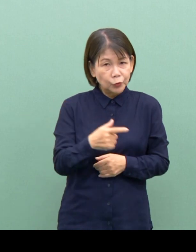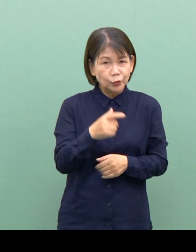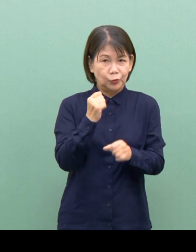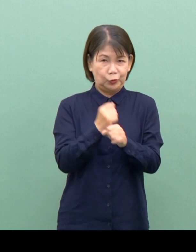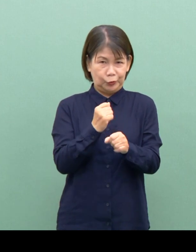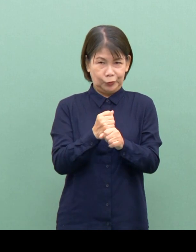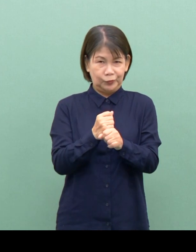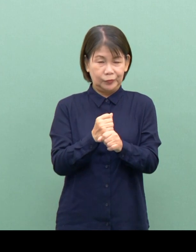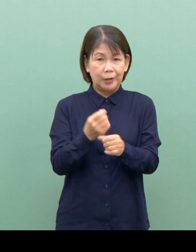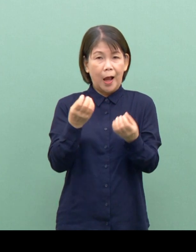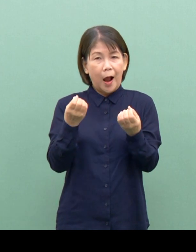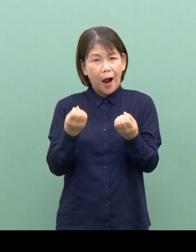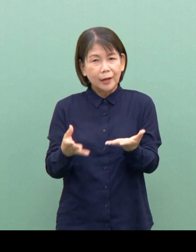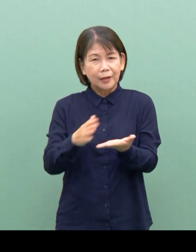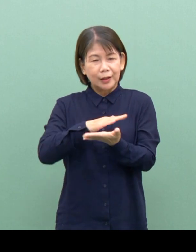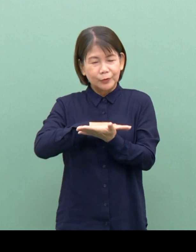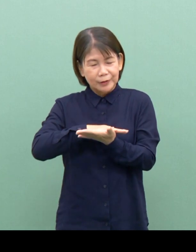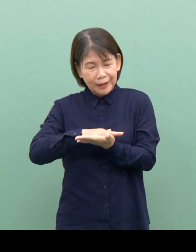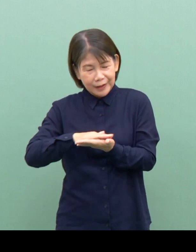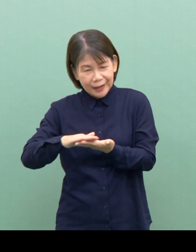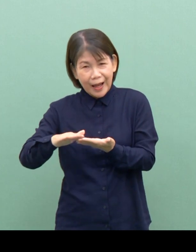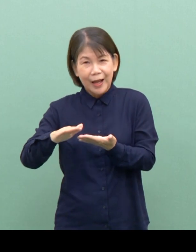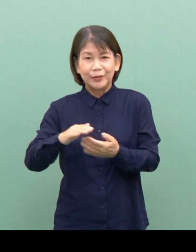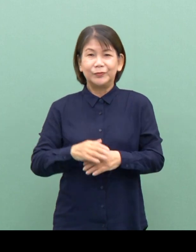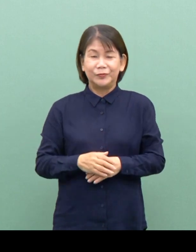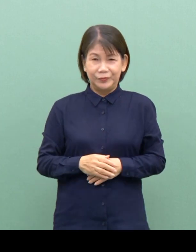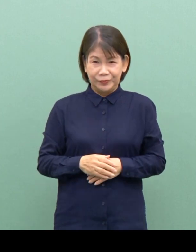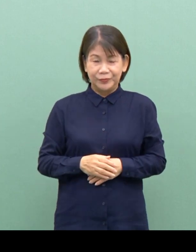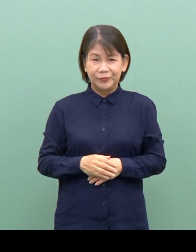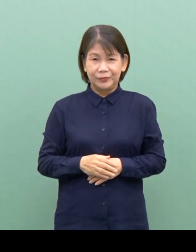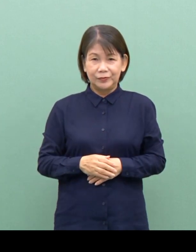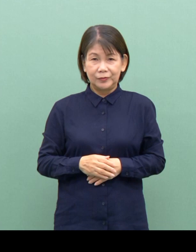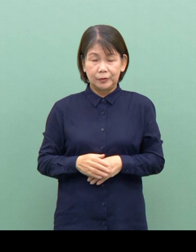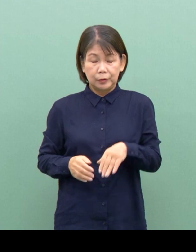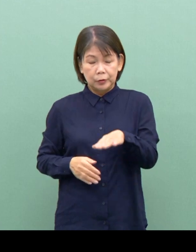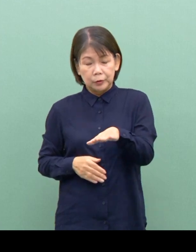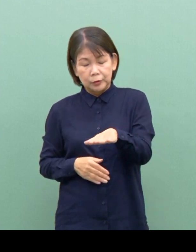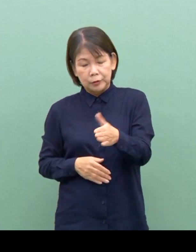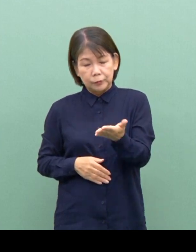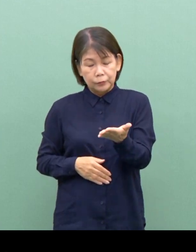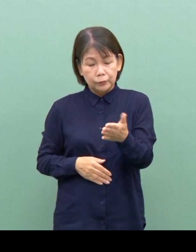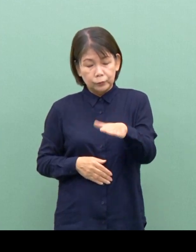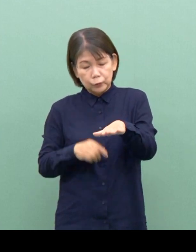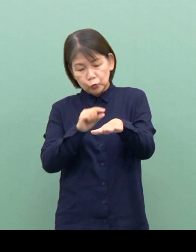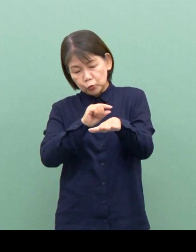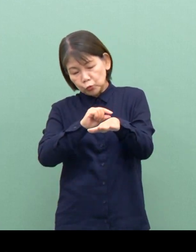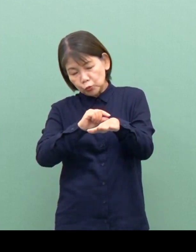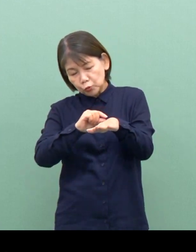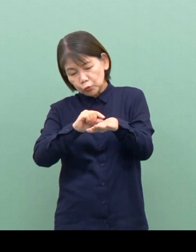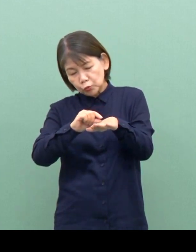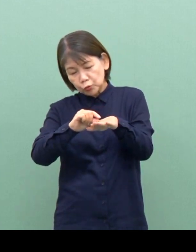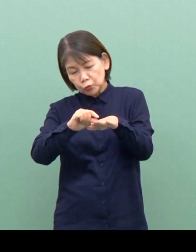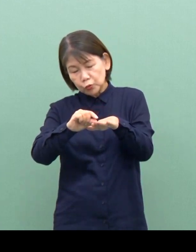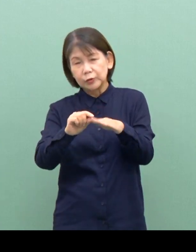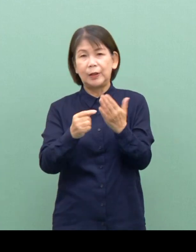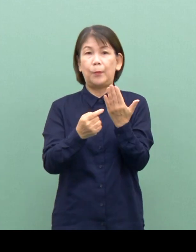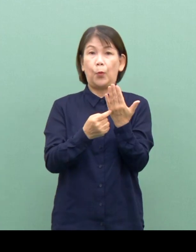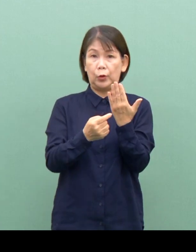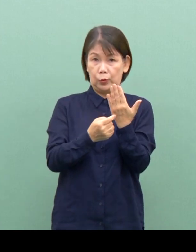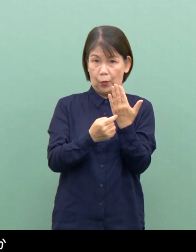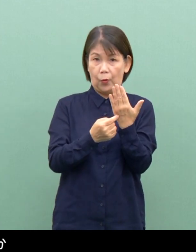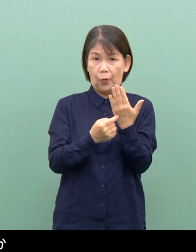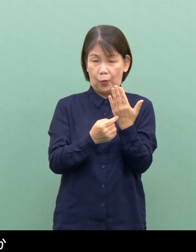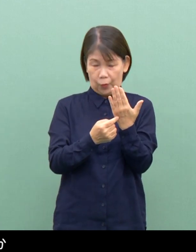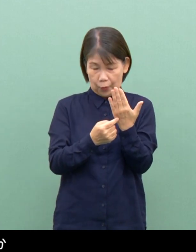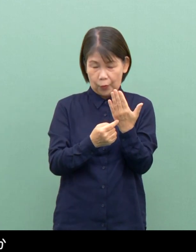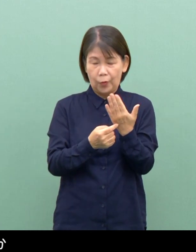ているので鮮度が抜群で風味が格別です。アジ本来の旨味を引き出すために衣を薄くしているのがポ